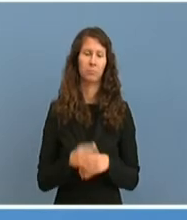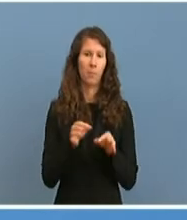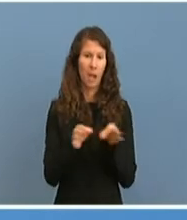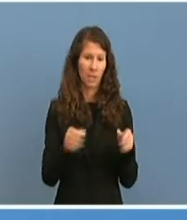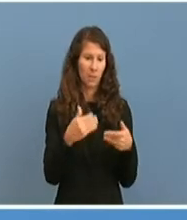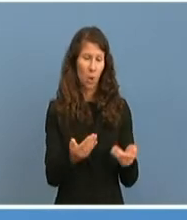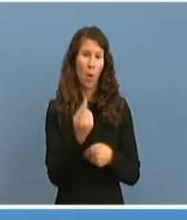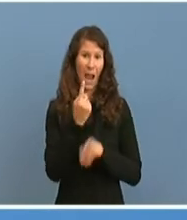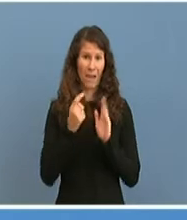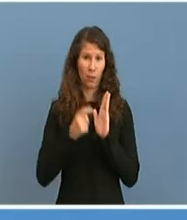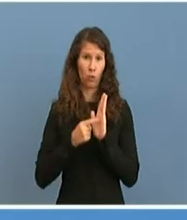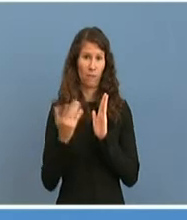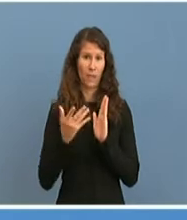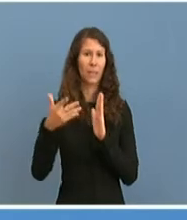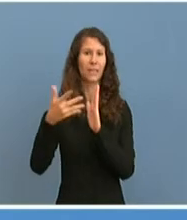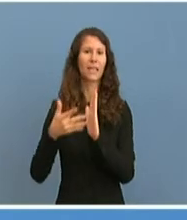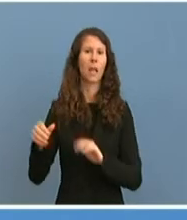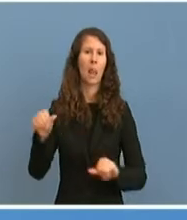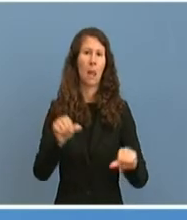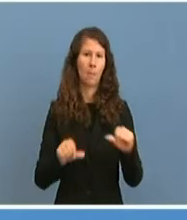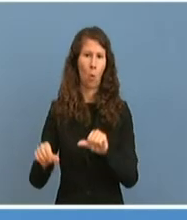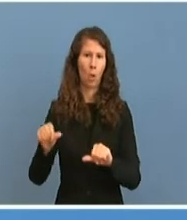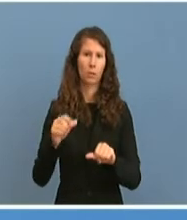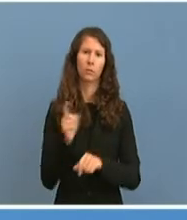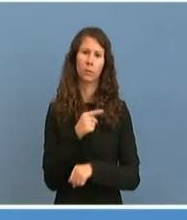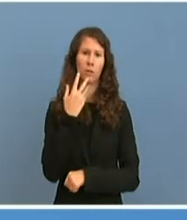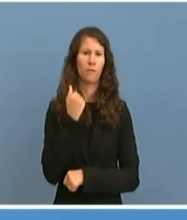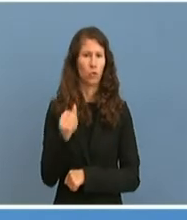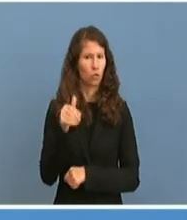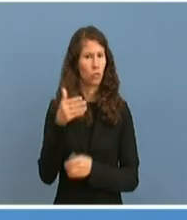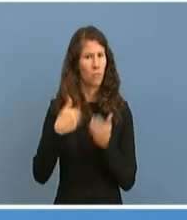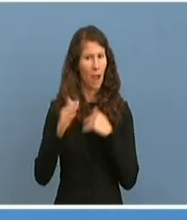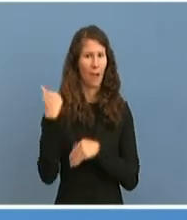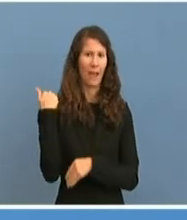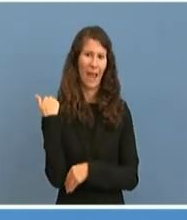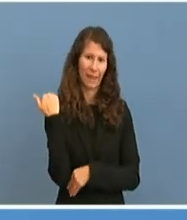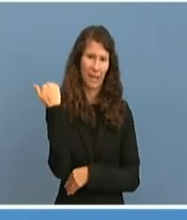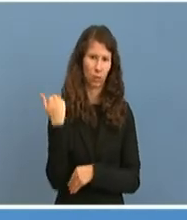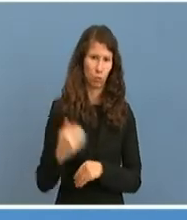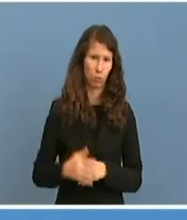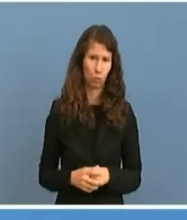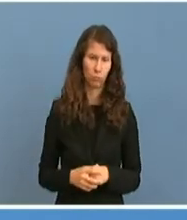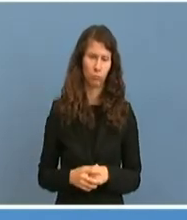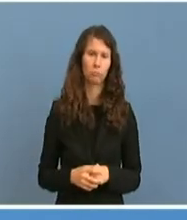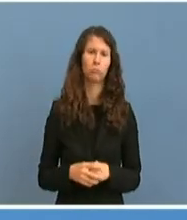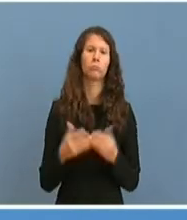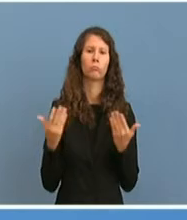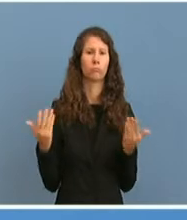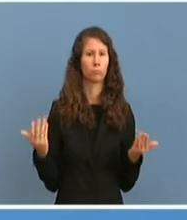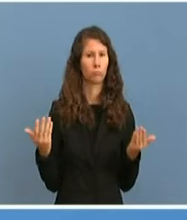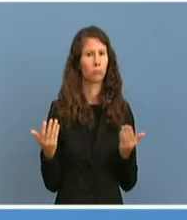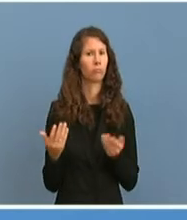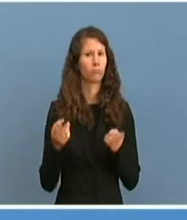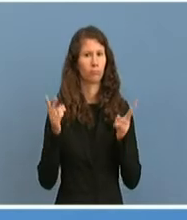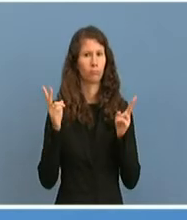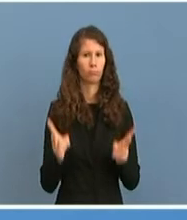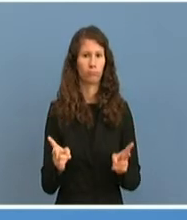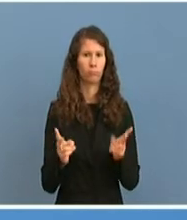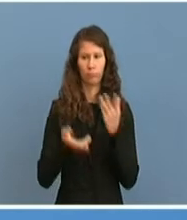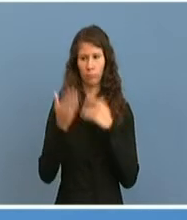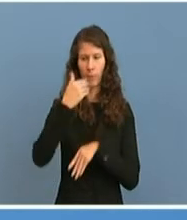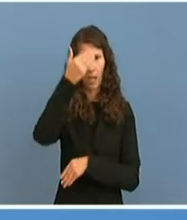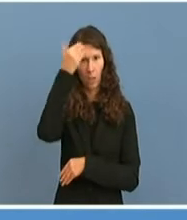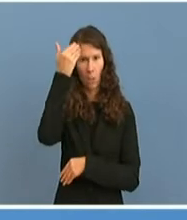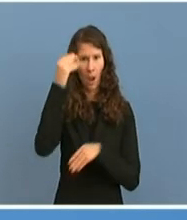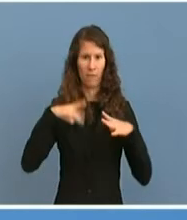die Testlabore weiterhin entlasten wollen, dass natürlich jetzt der große Rahmen aus den